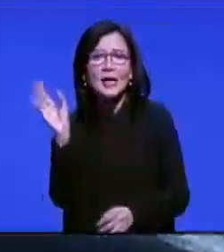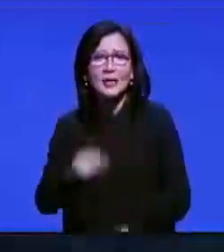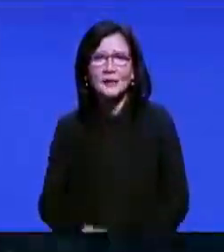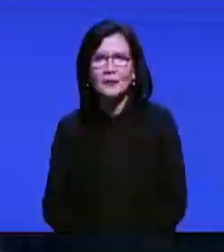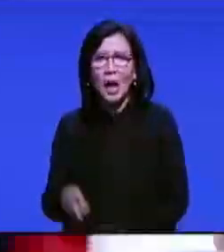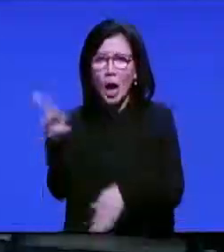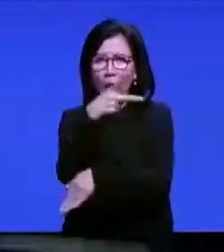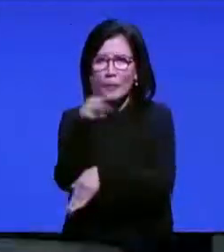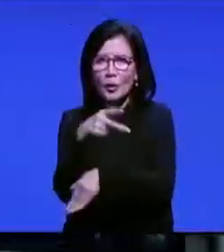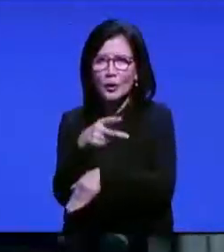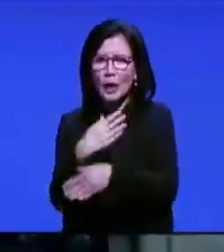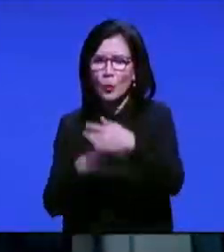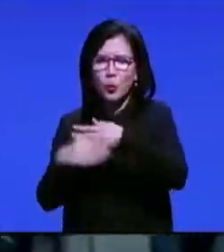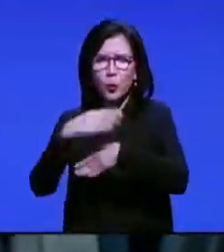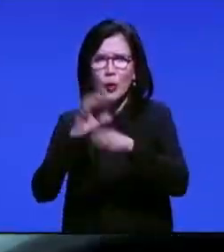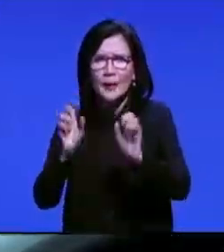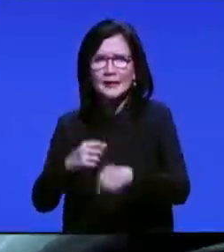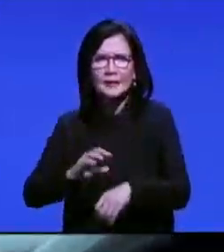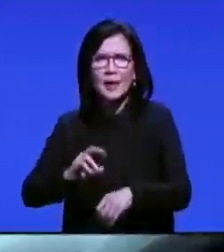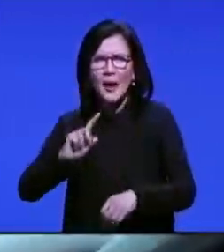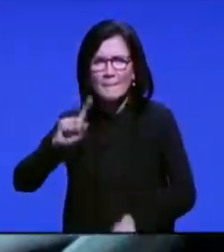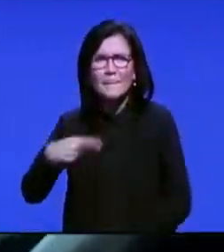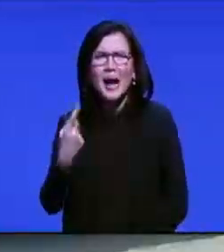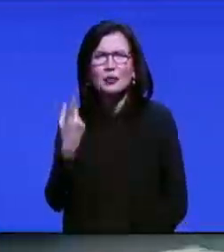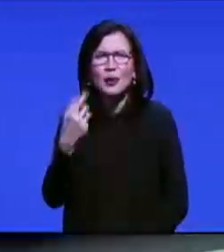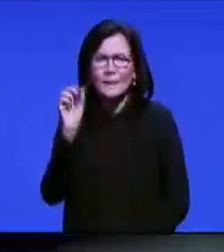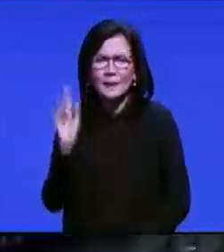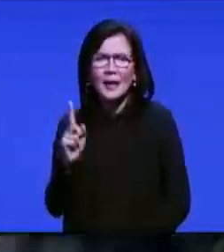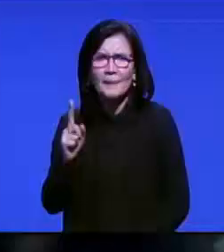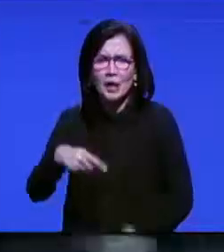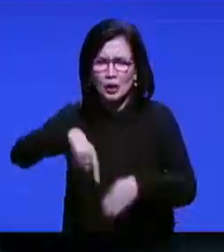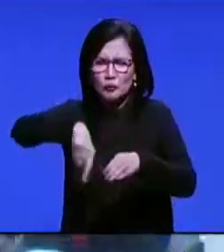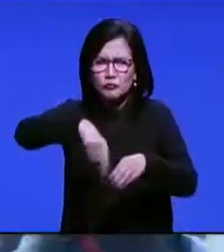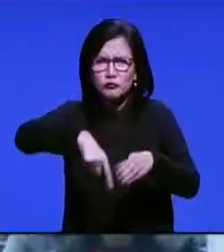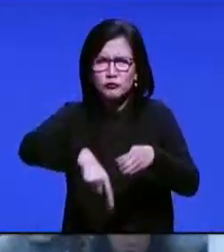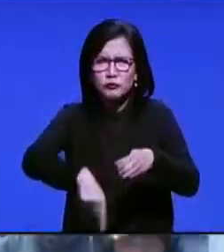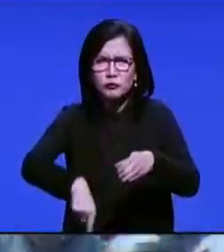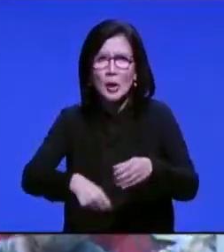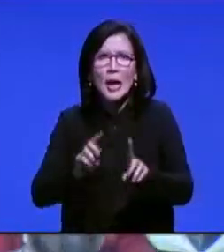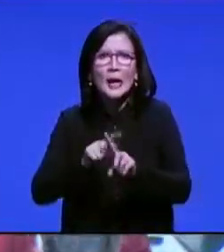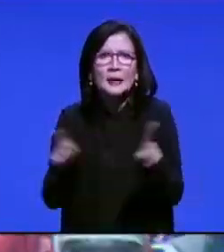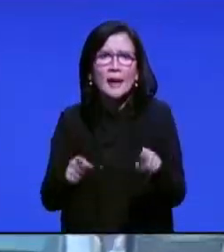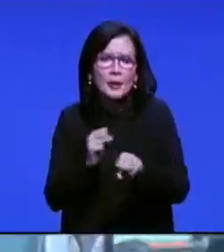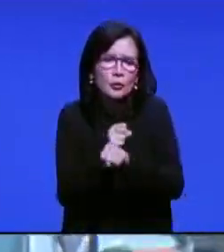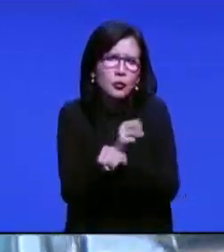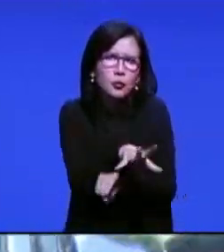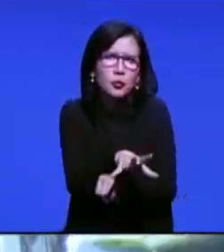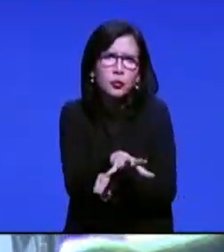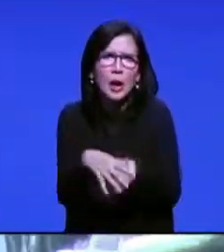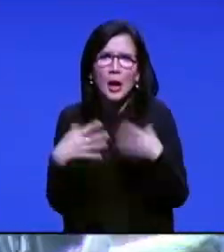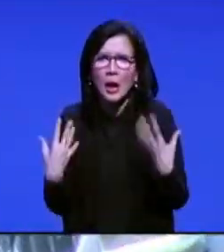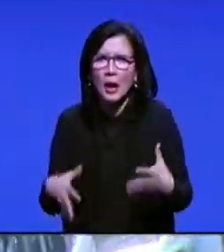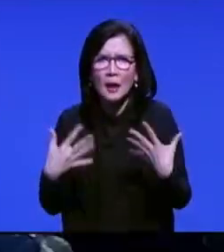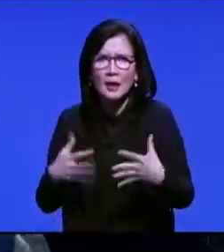Proyek multi-years ini kini masih dalam tahap pertama, yaitu pengeboran. Namun imbasnya sudah sangat terasa, terutama di jam-jam